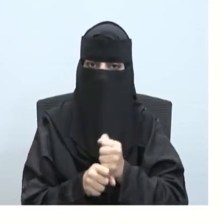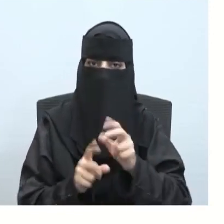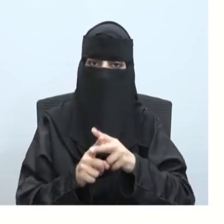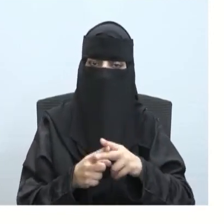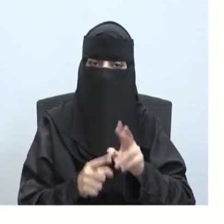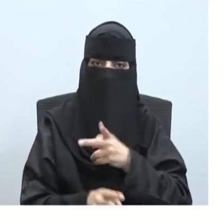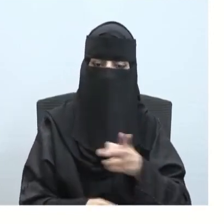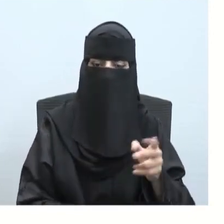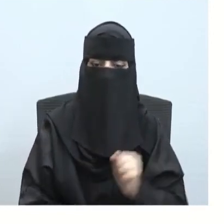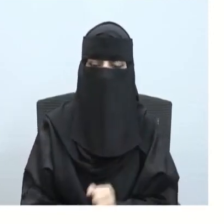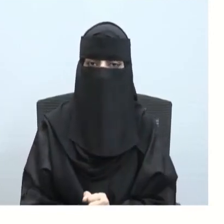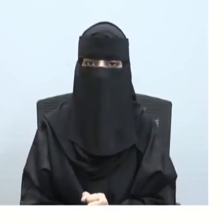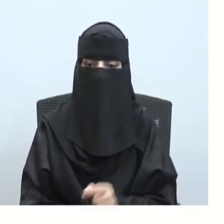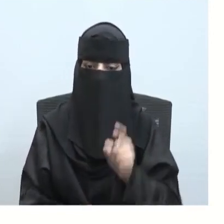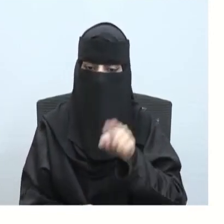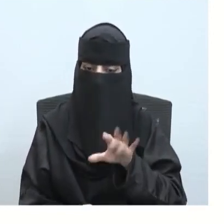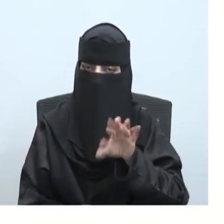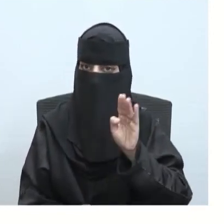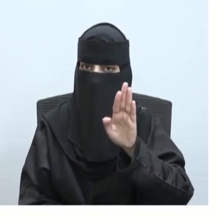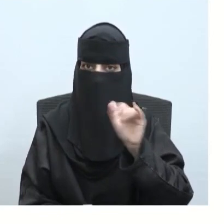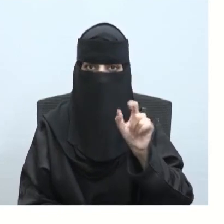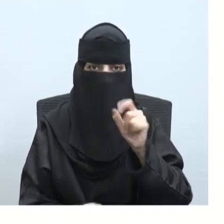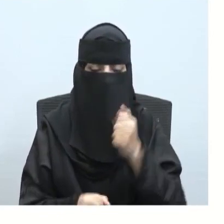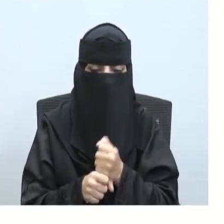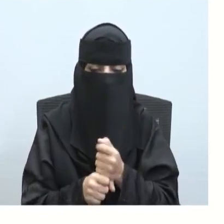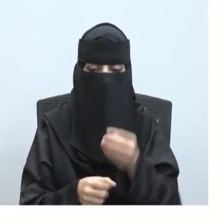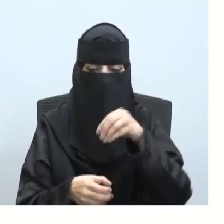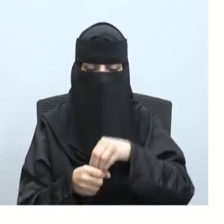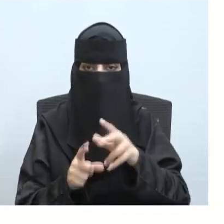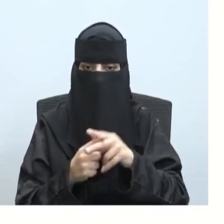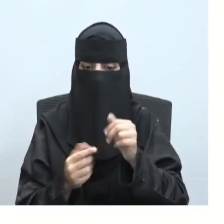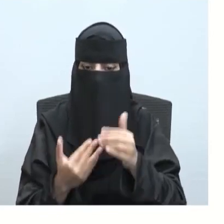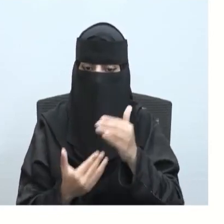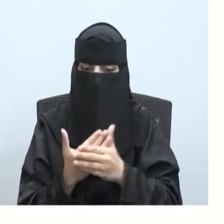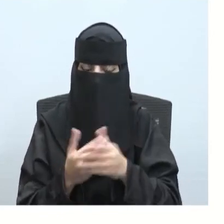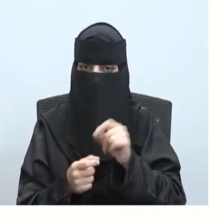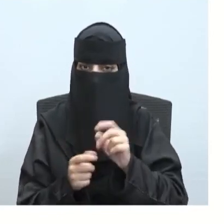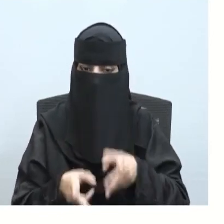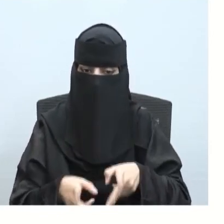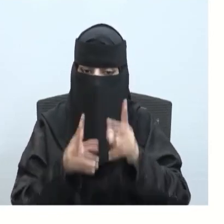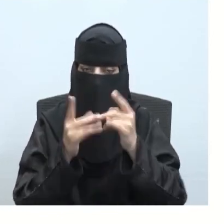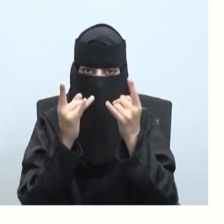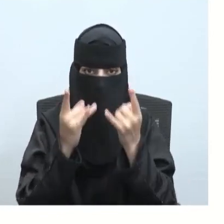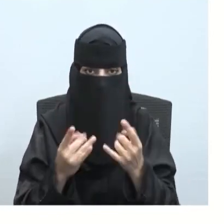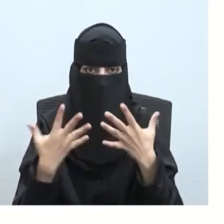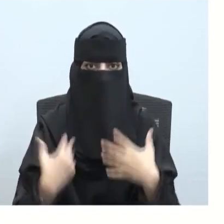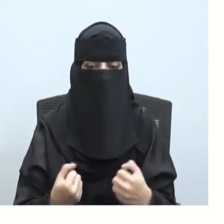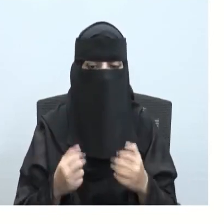المختلفة. إذن كيف يمكن تمكين المصانع الحديثة من تحسين الكفاءة